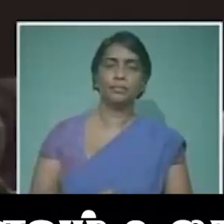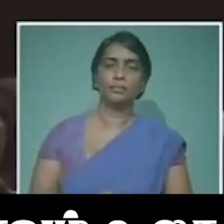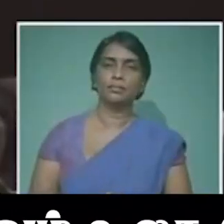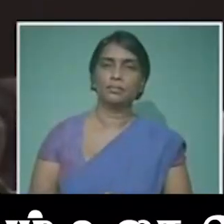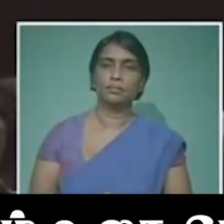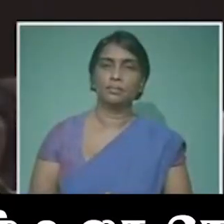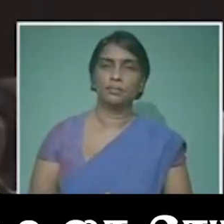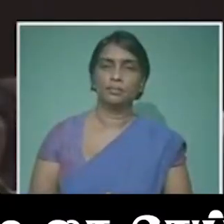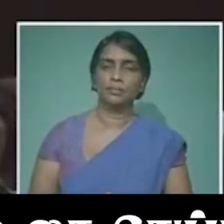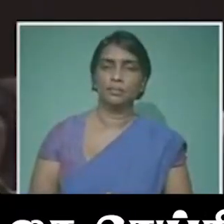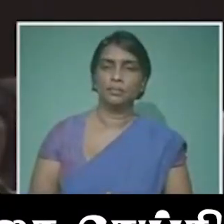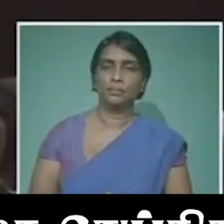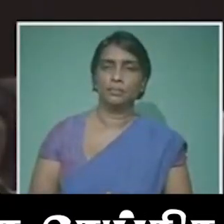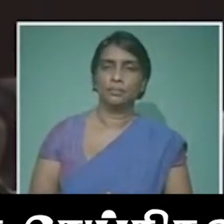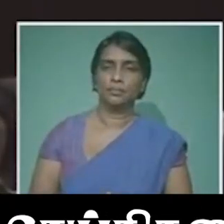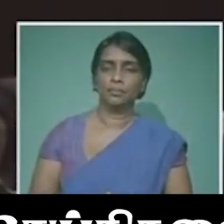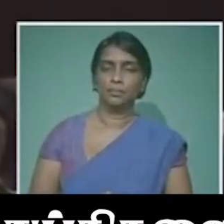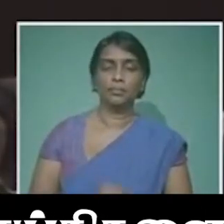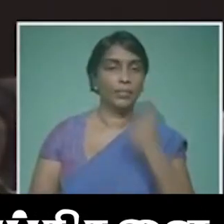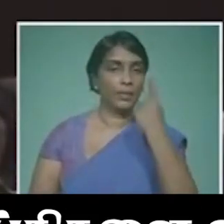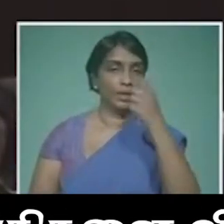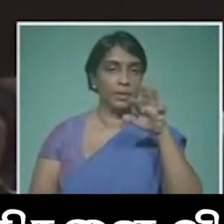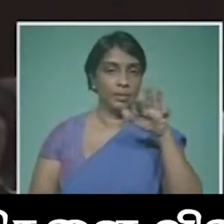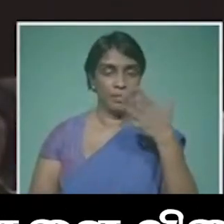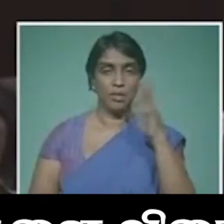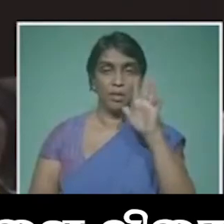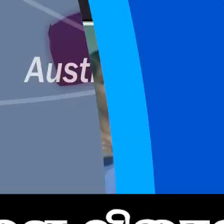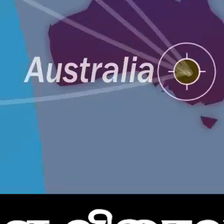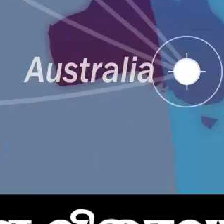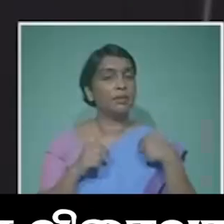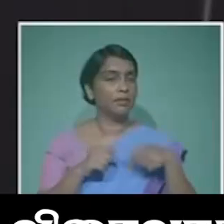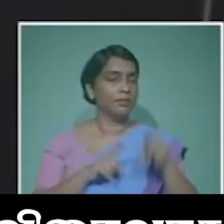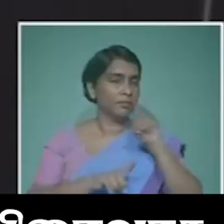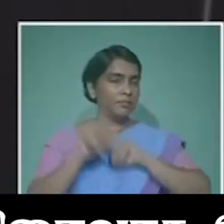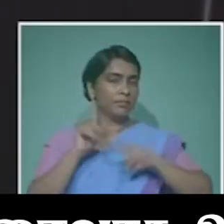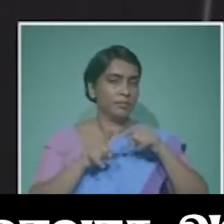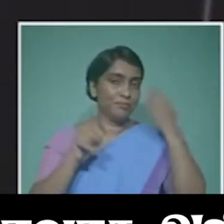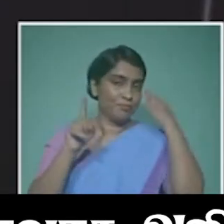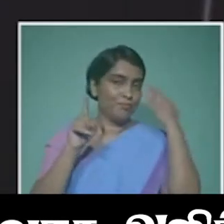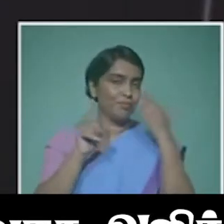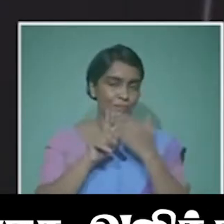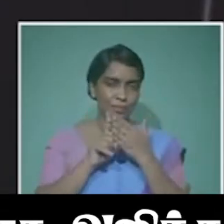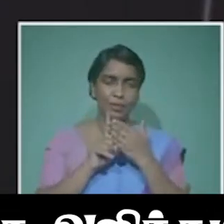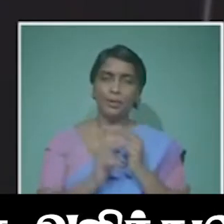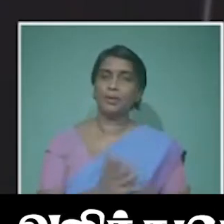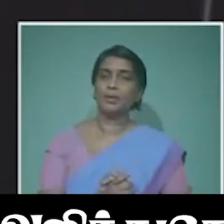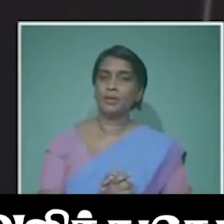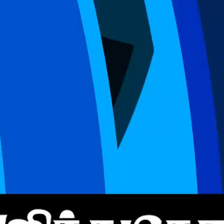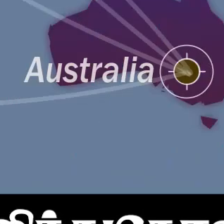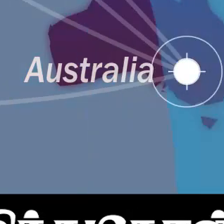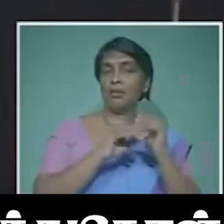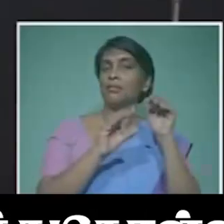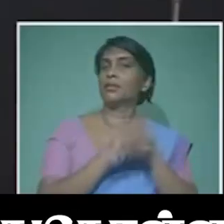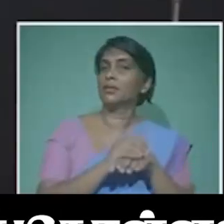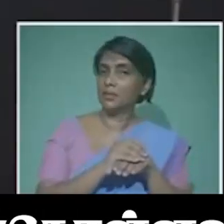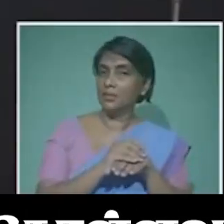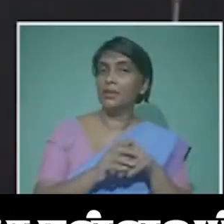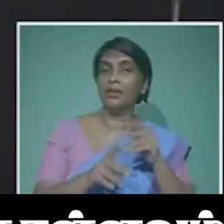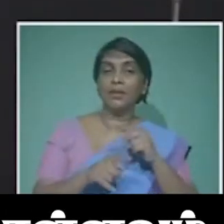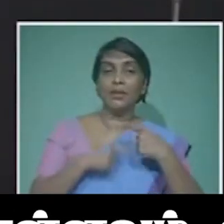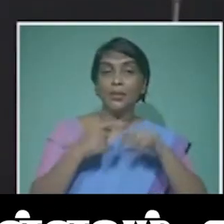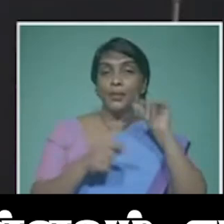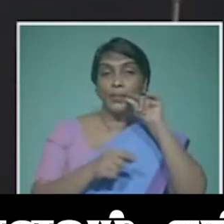போசாக்கு பிரச்சனையில் மக்கள், கொழுப்பு பிரச்சனையில் எம்பிக்கள். செல்வராசா கஜேந்திரன் ராஜாங்க அமைச்சு பதவியை துறக்கும் பிள்ளையான், சபையில் சவால். ரணிலுக்கு இன்னும்